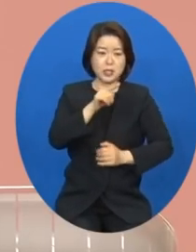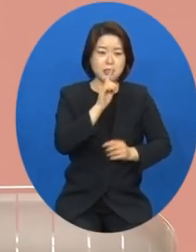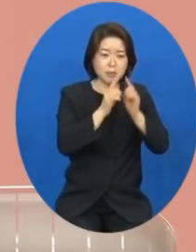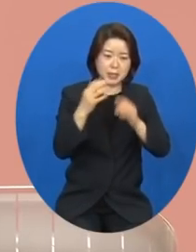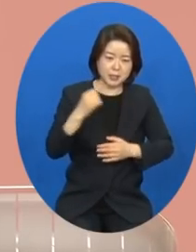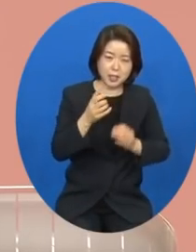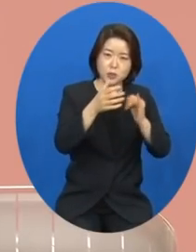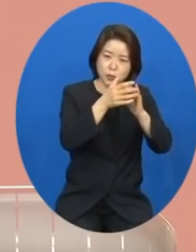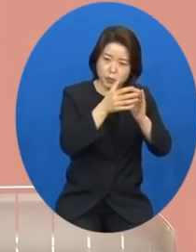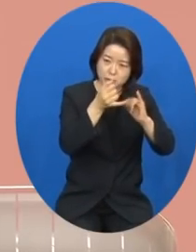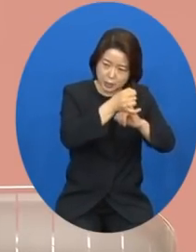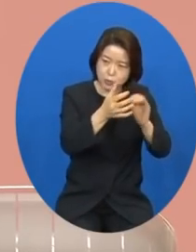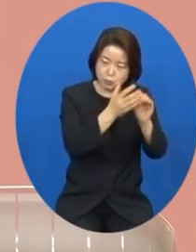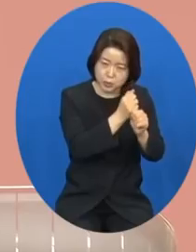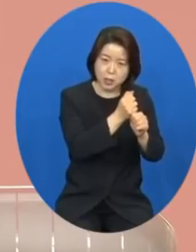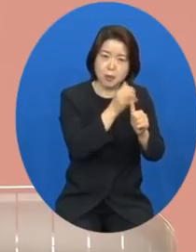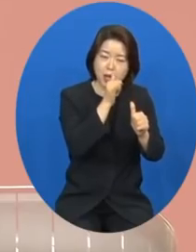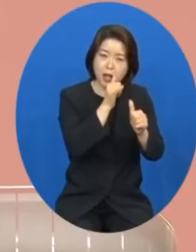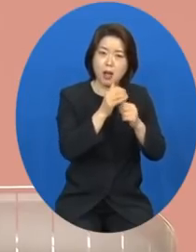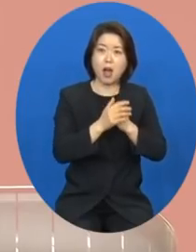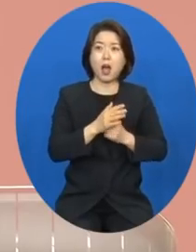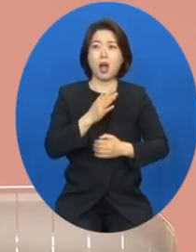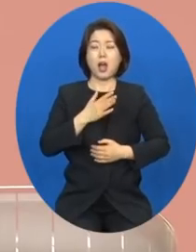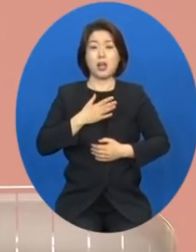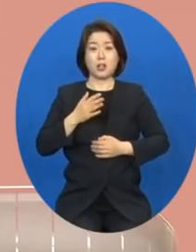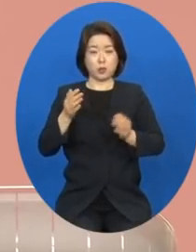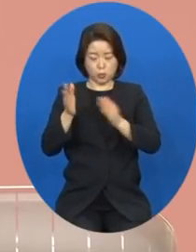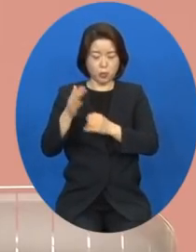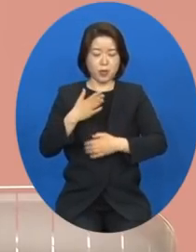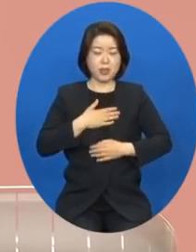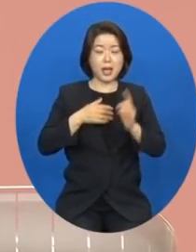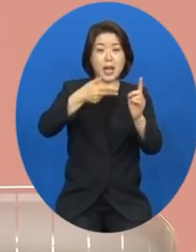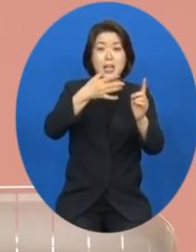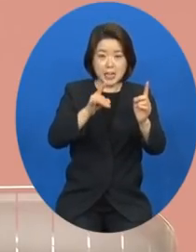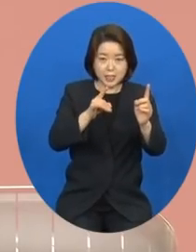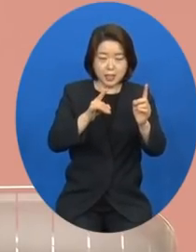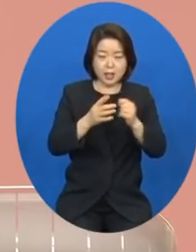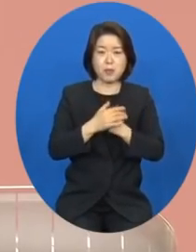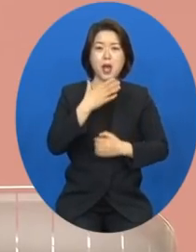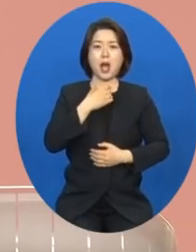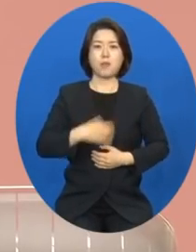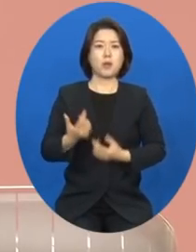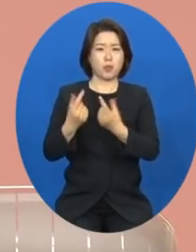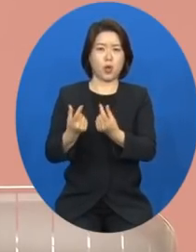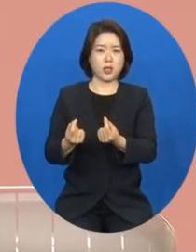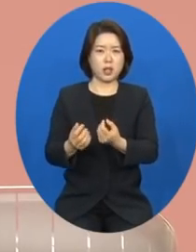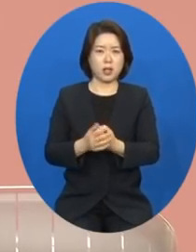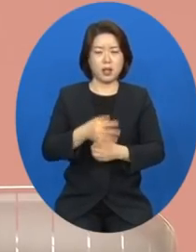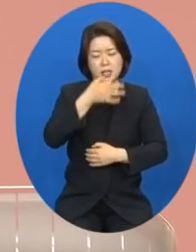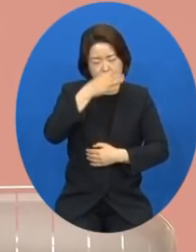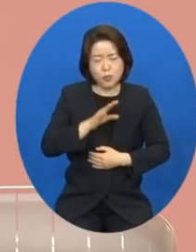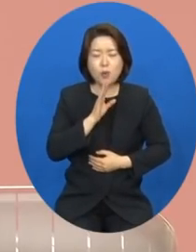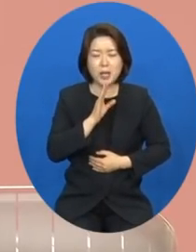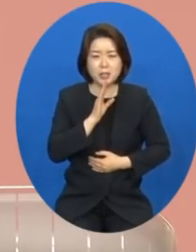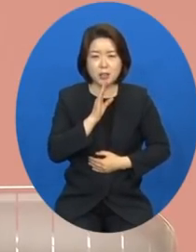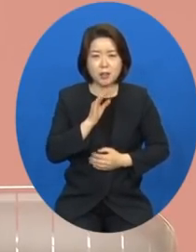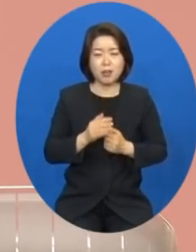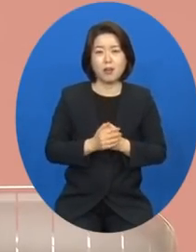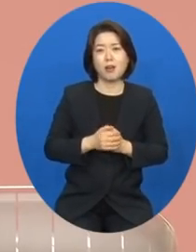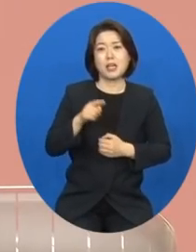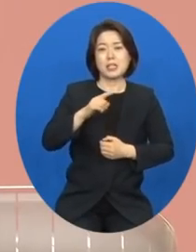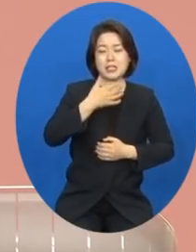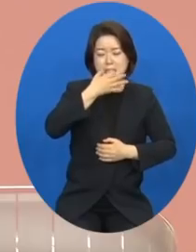셔 썼구나 혹은 내가 1 대라고 한다면 여러분 아브라함 3 되잖아요 얼마나 힘들어 씁니까 그 힘든